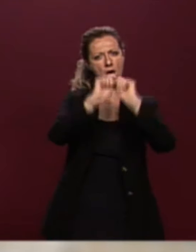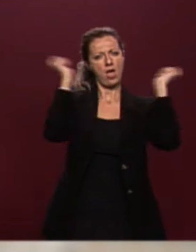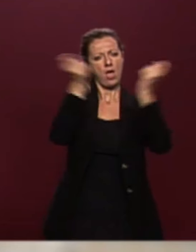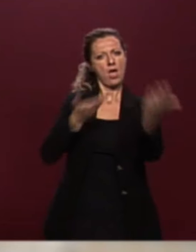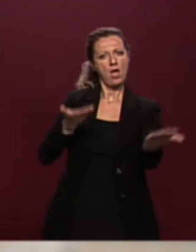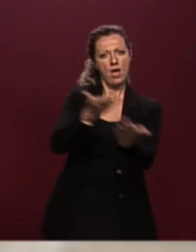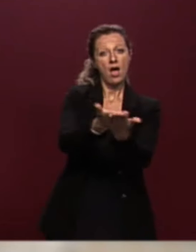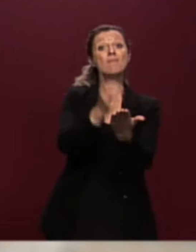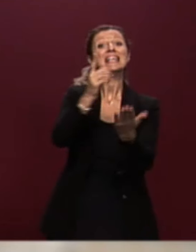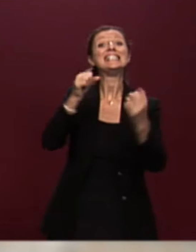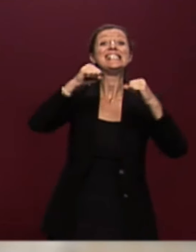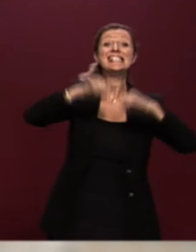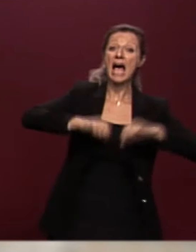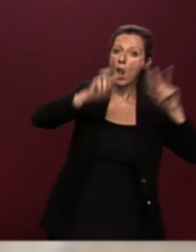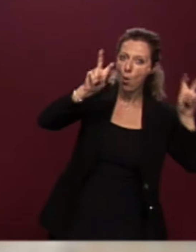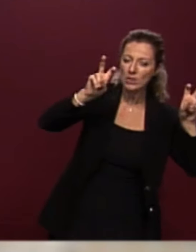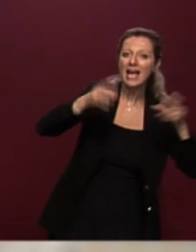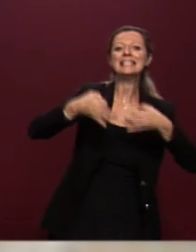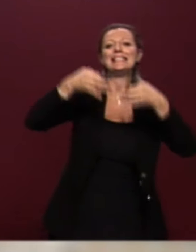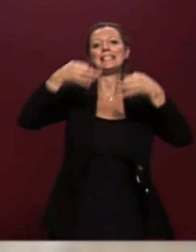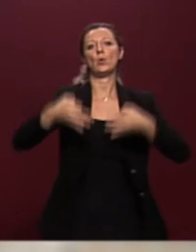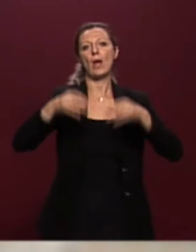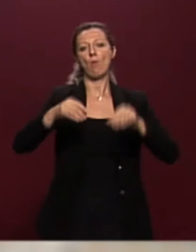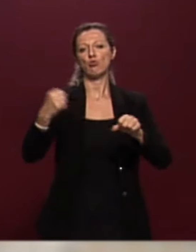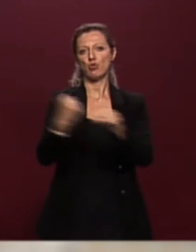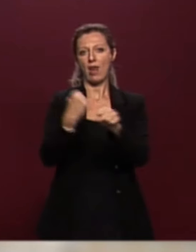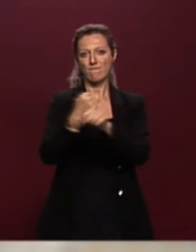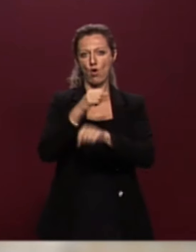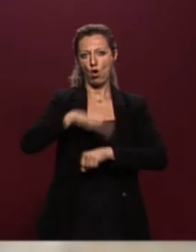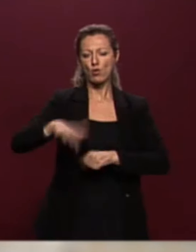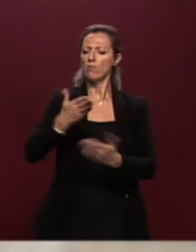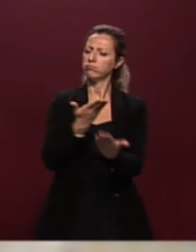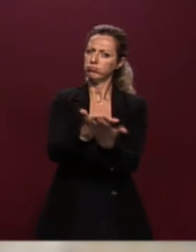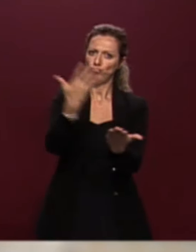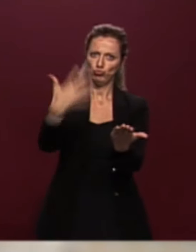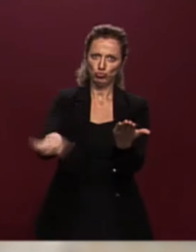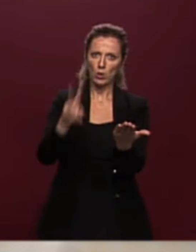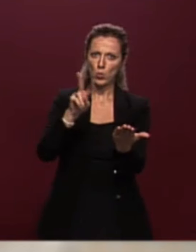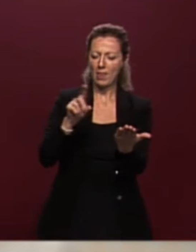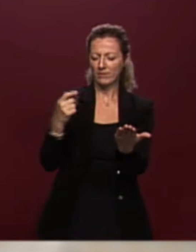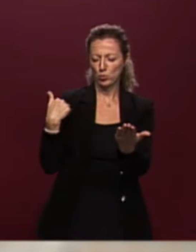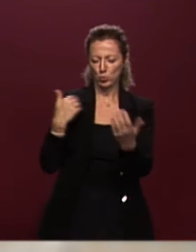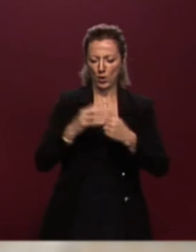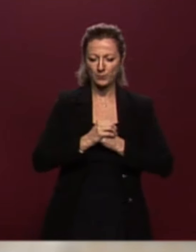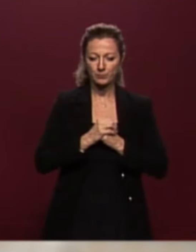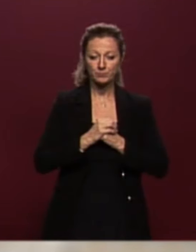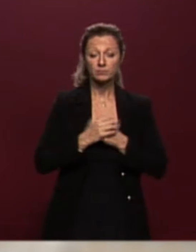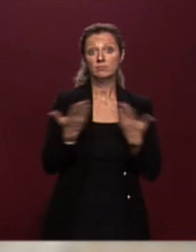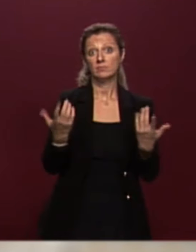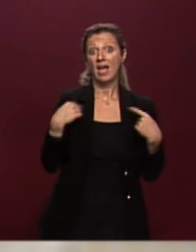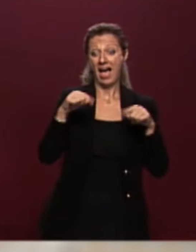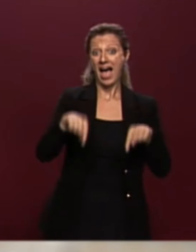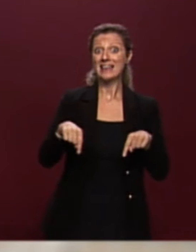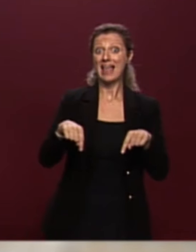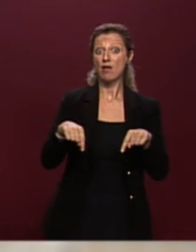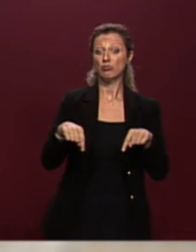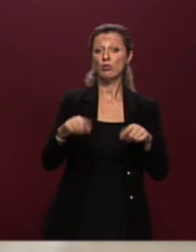la salute e la sicurezza sul lavoro. La stiamo attuando